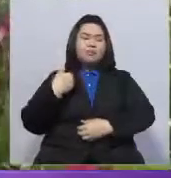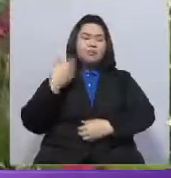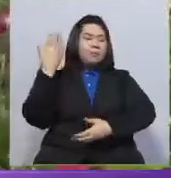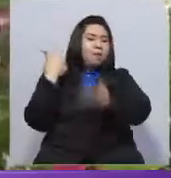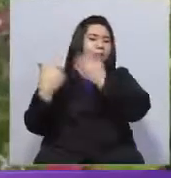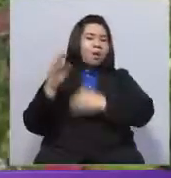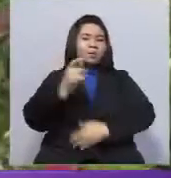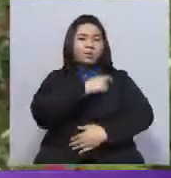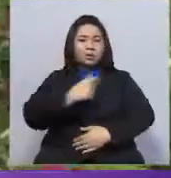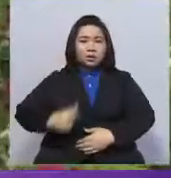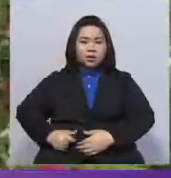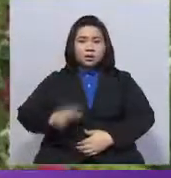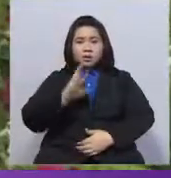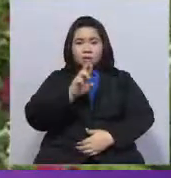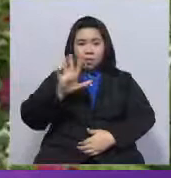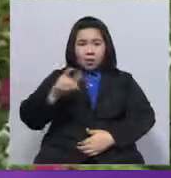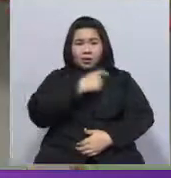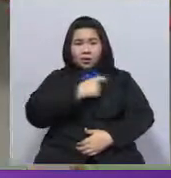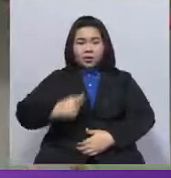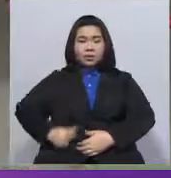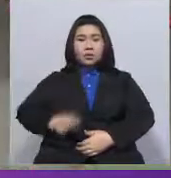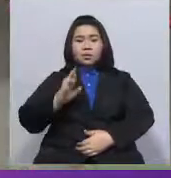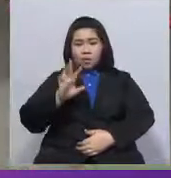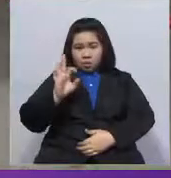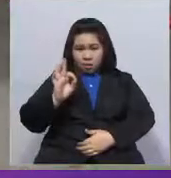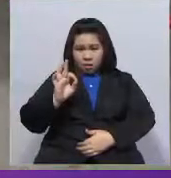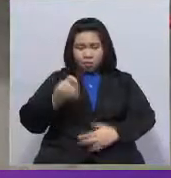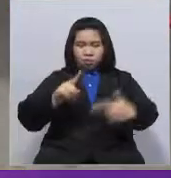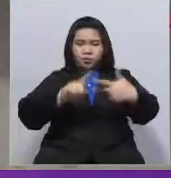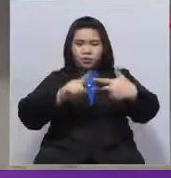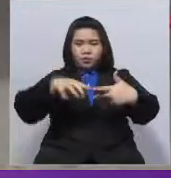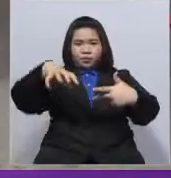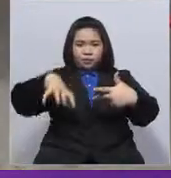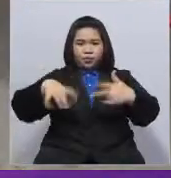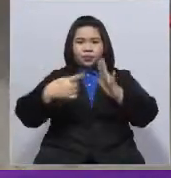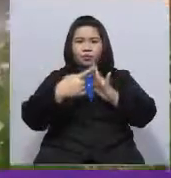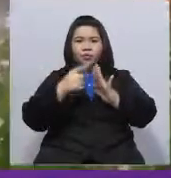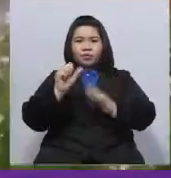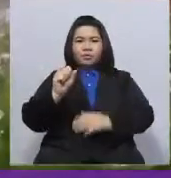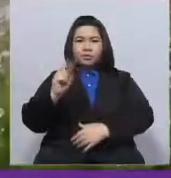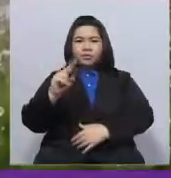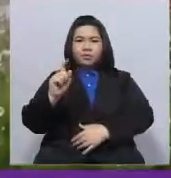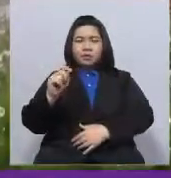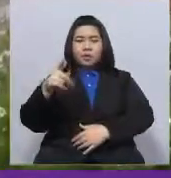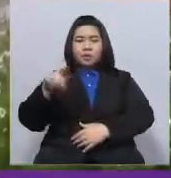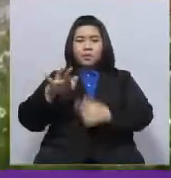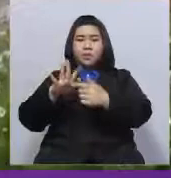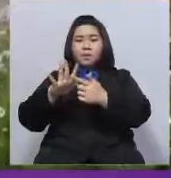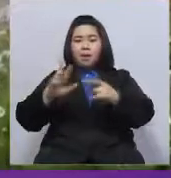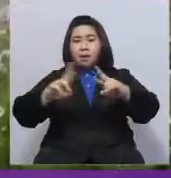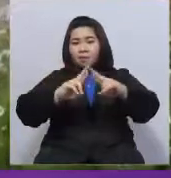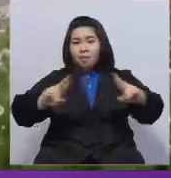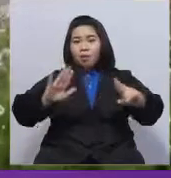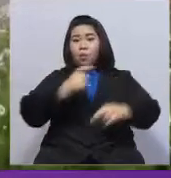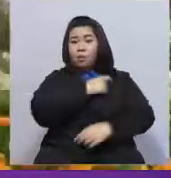ราชกรณียกิจรัชกาลที่5และรัชกาลที่9ต่อมาคือโซนสนามเสือป่าค่ะจัดร้านค้าในพระบรมวงศานุวงศ์และร้านค้